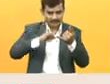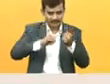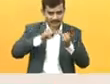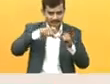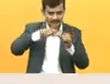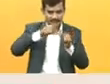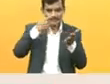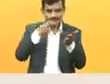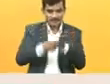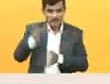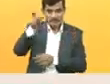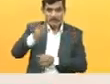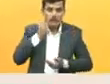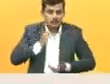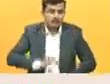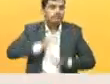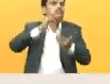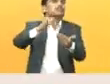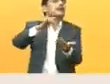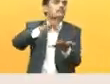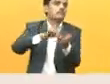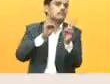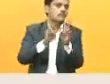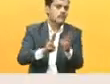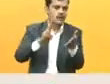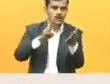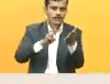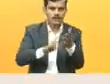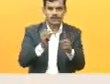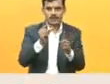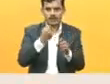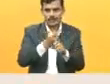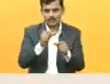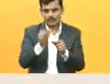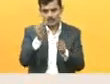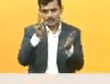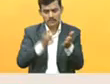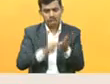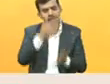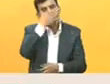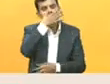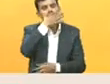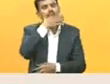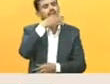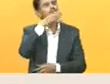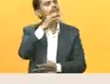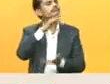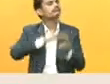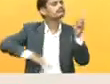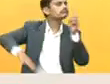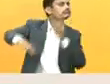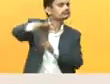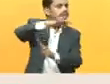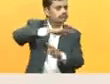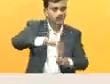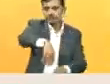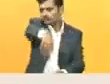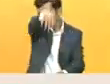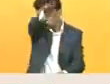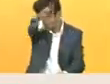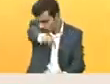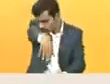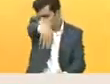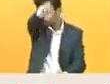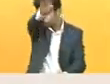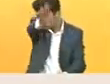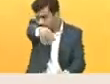का जन्मस्थान भी है। यह जगह बहुत ही सुंदर है। यहाँ हाथियों का भी